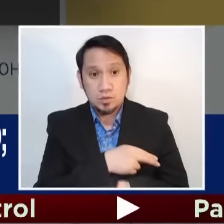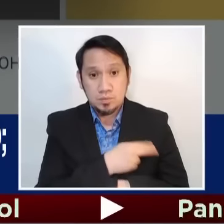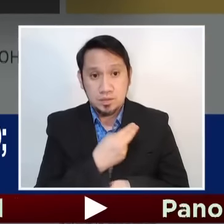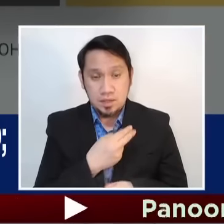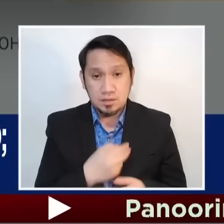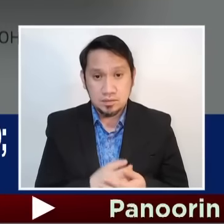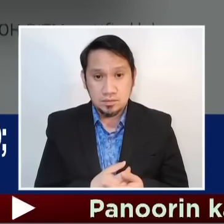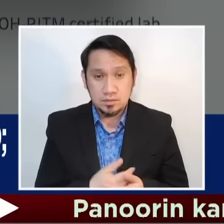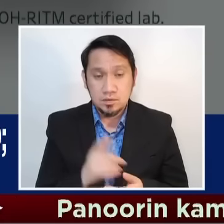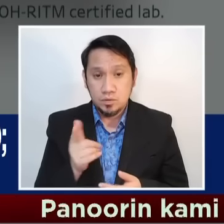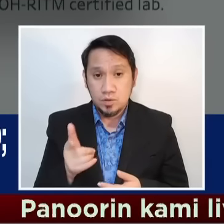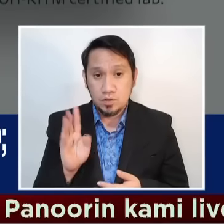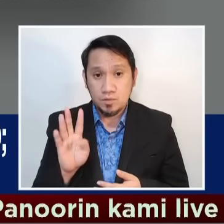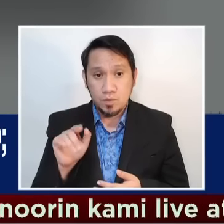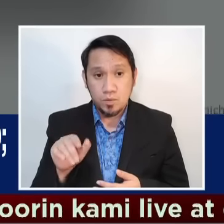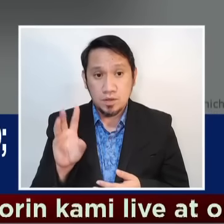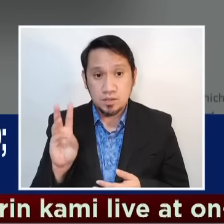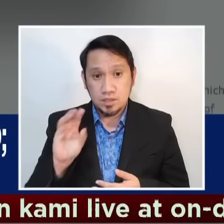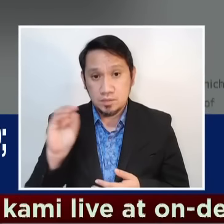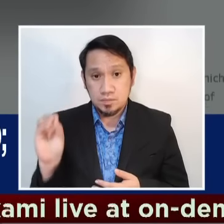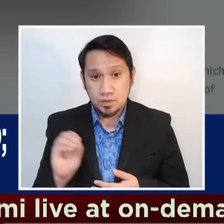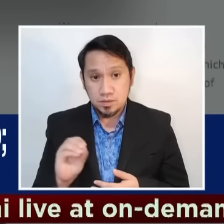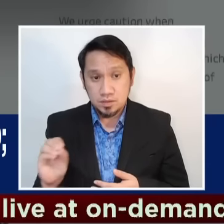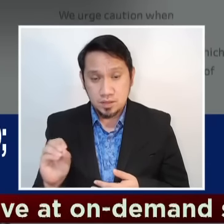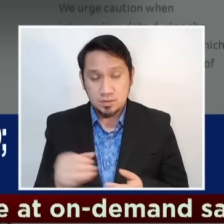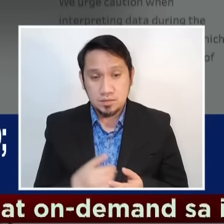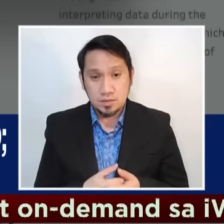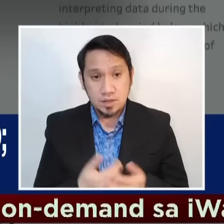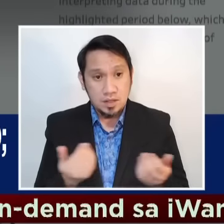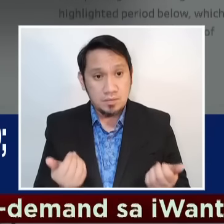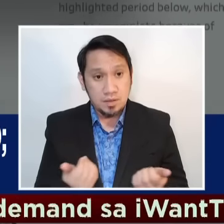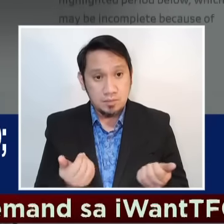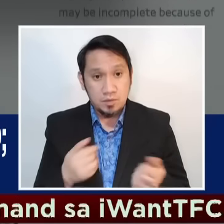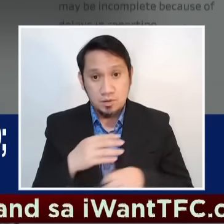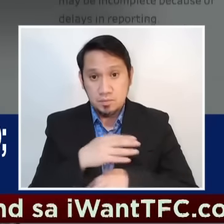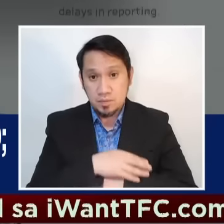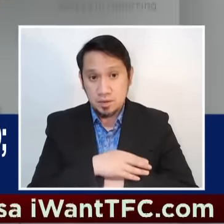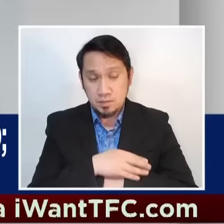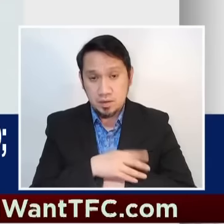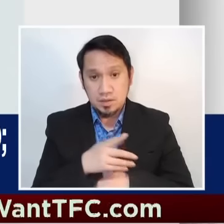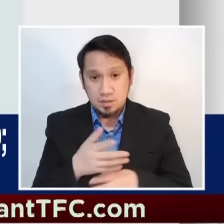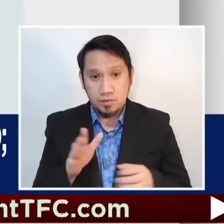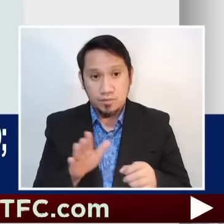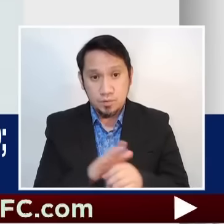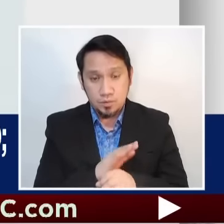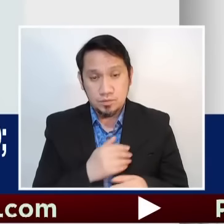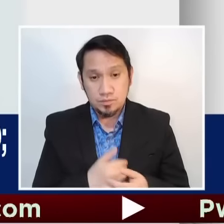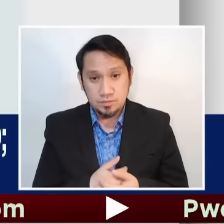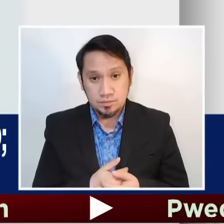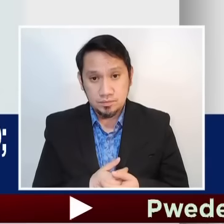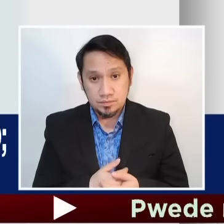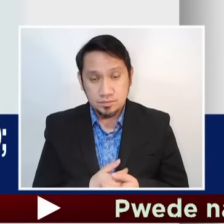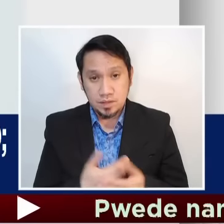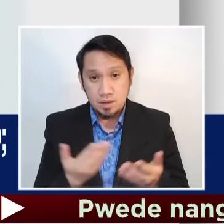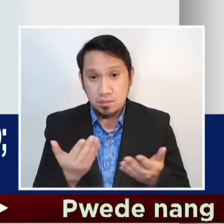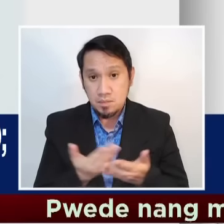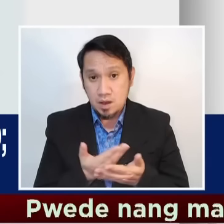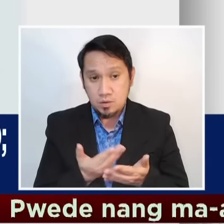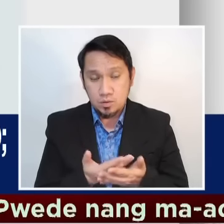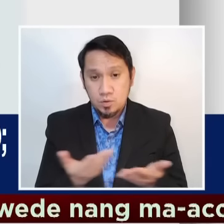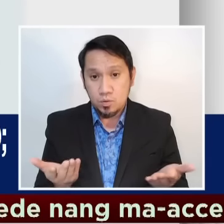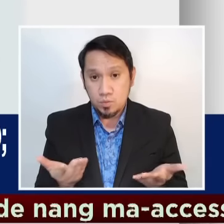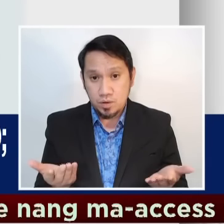nasa 24.6% pa lang ng mga kamang nakalaan para sa COVID patients ang okupado. Pinakamaraming bagong kaso ang naitala sa